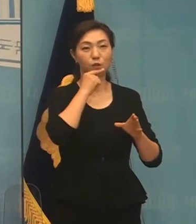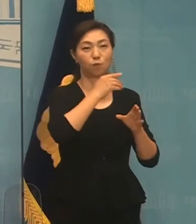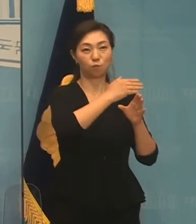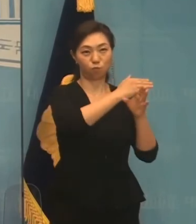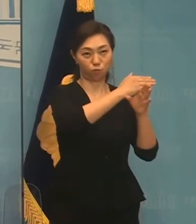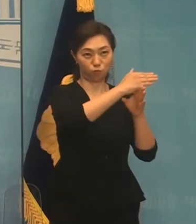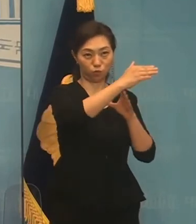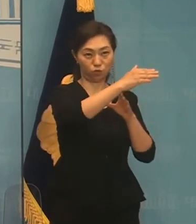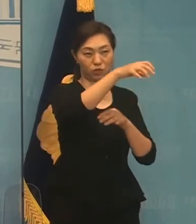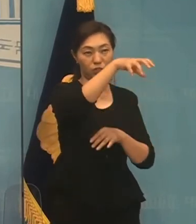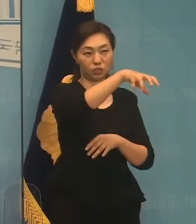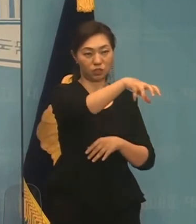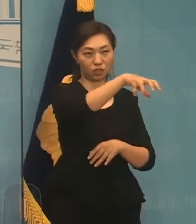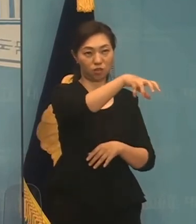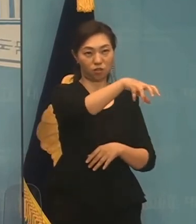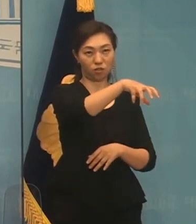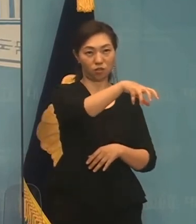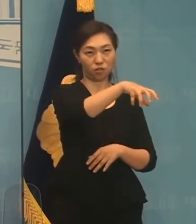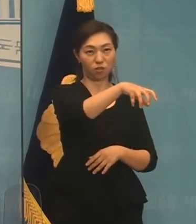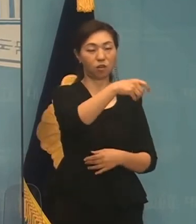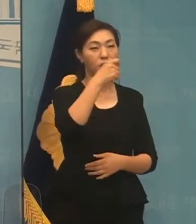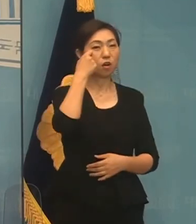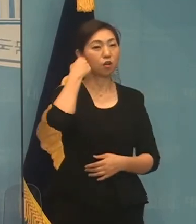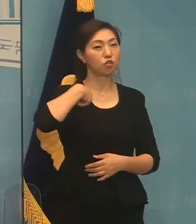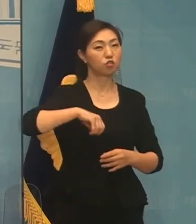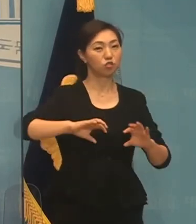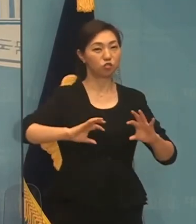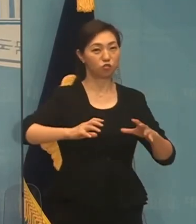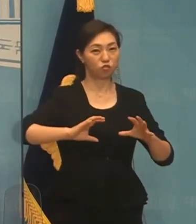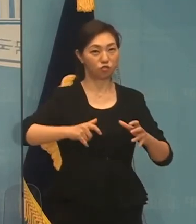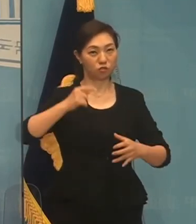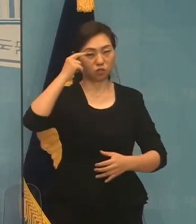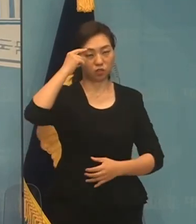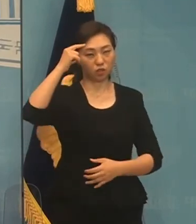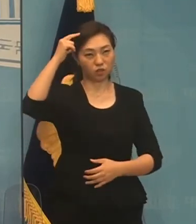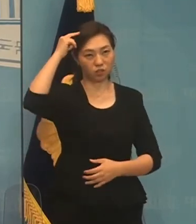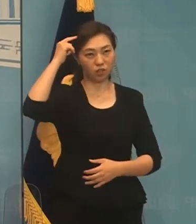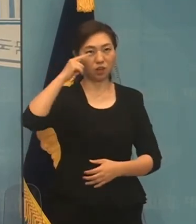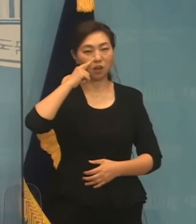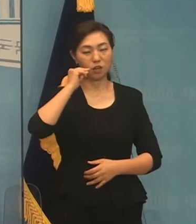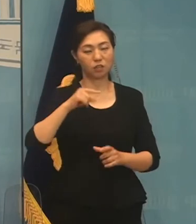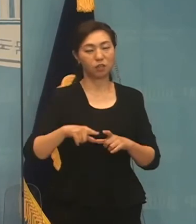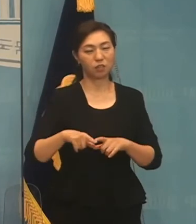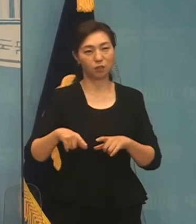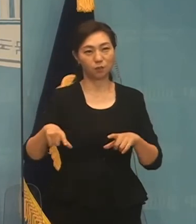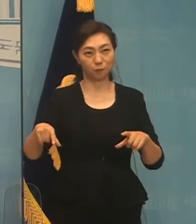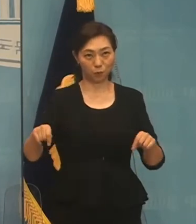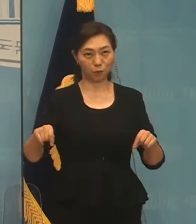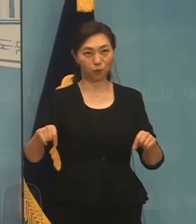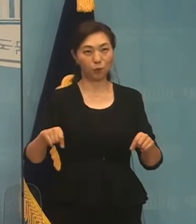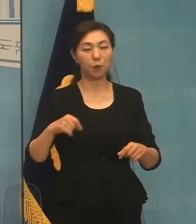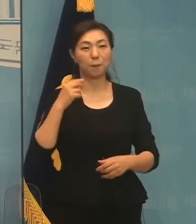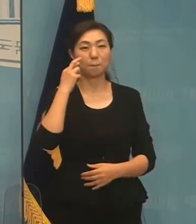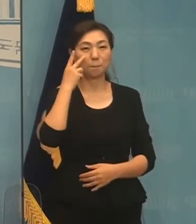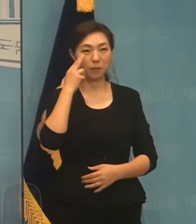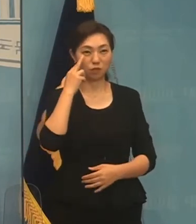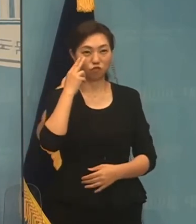북쪽, 중국, 러시아, 일본,